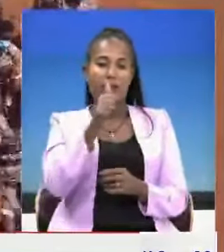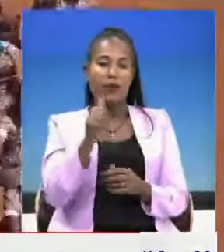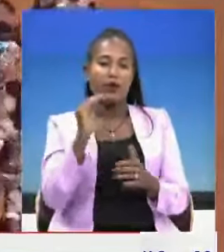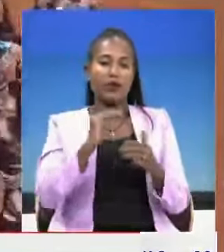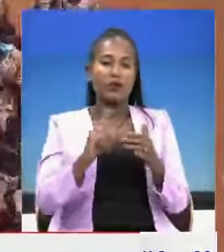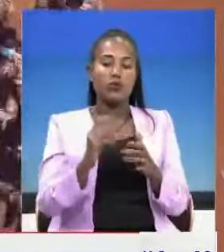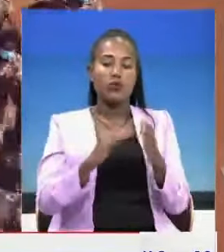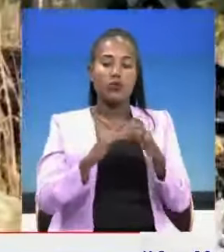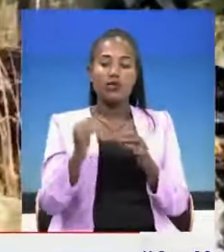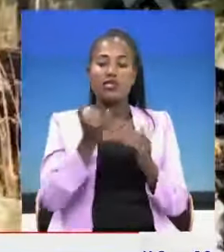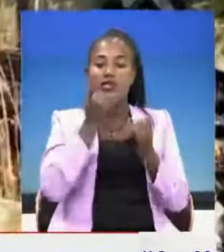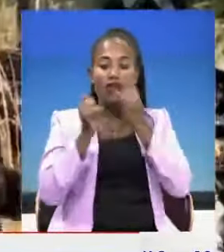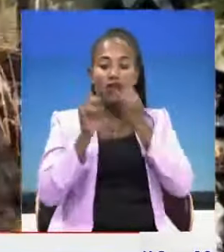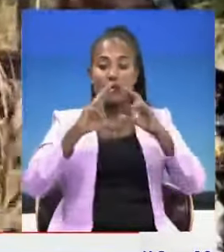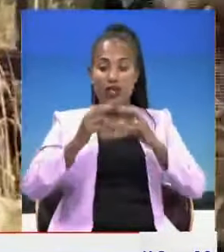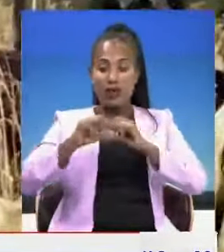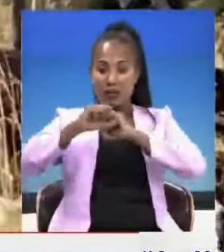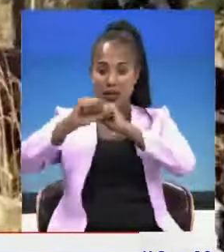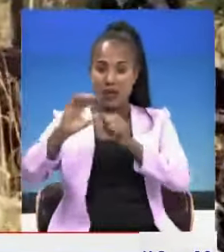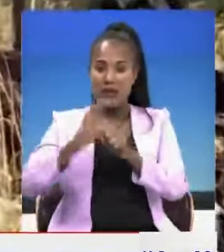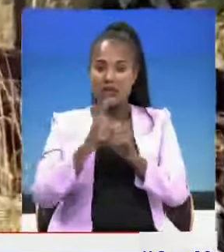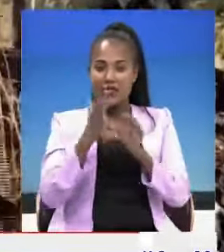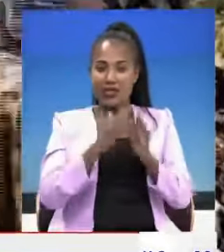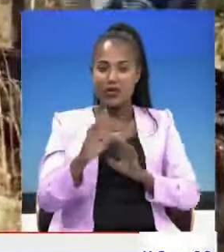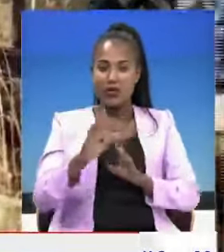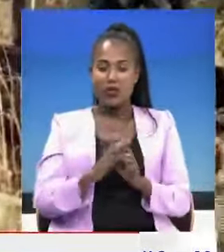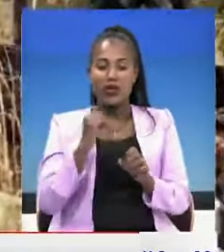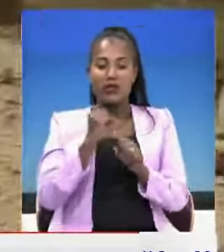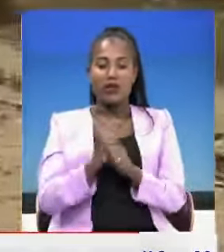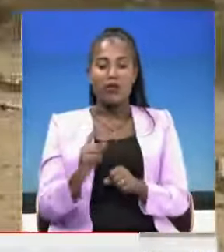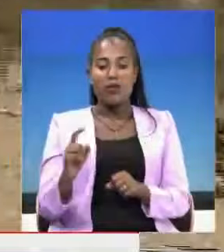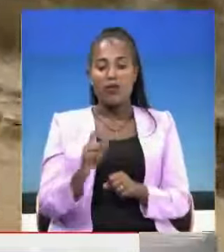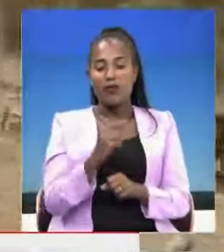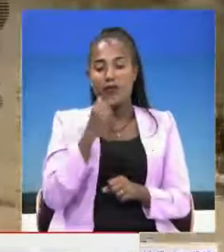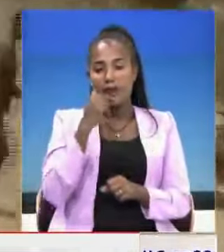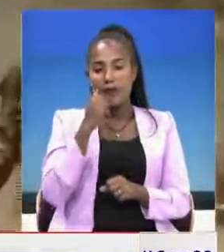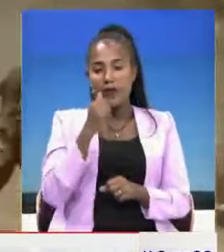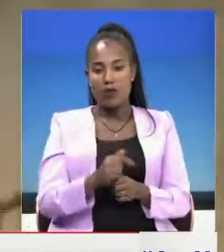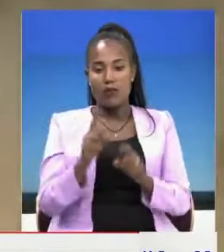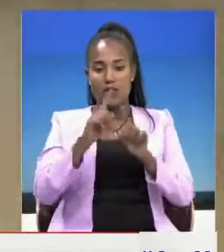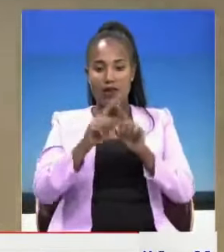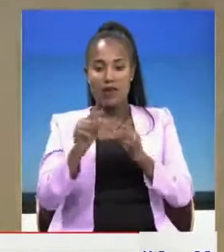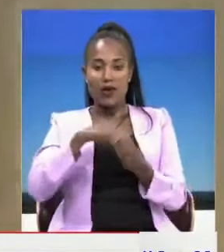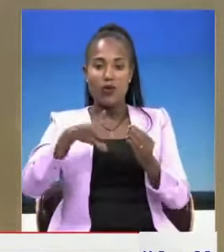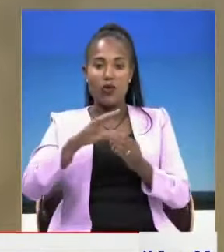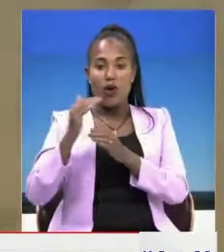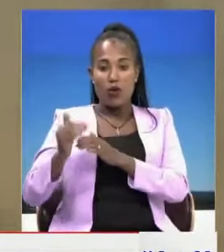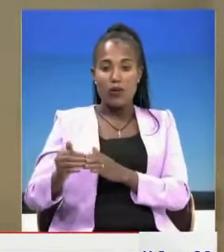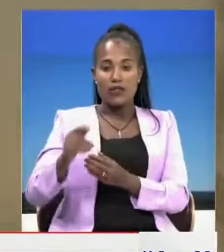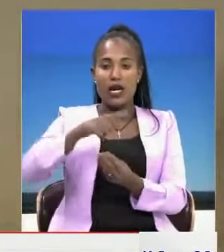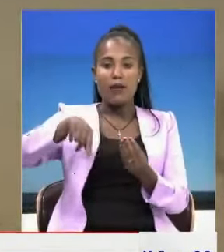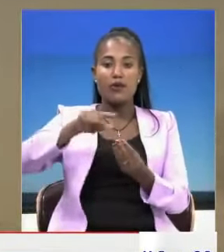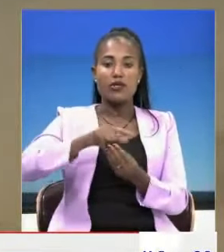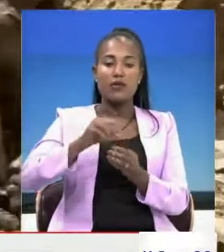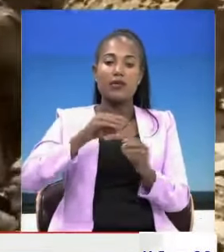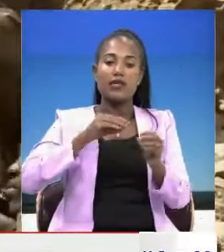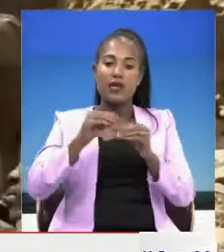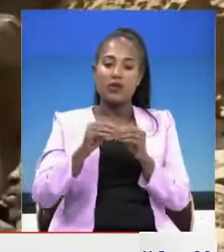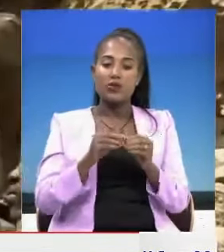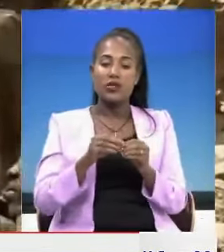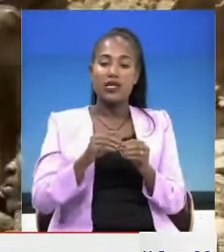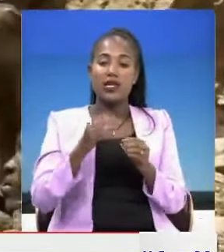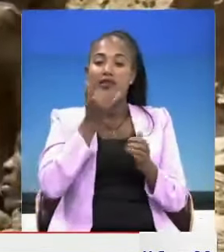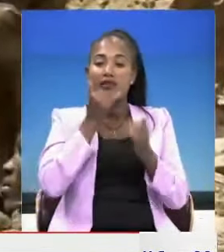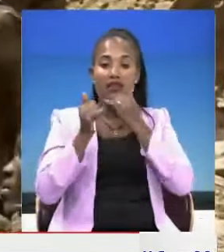የውስጥም ይሁን የውጭ የጥፋት ኃይል ለመመከት በቂ ዝግጅት ተደርጎ እየተሰራ መሆኑም ተገልጿል። በተለይ በክልሉ አጎራባች አካባቢዎች የሚንቀሳቀሱ